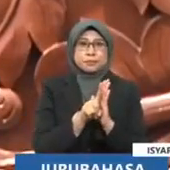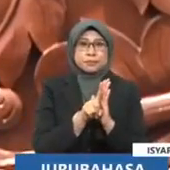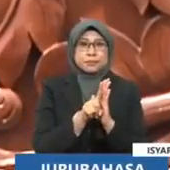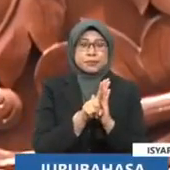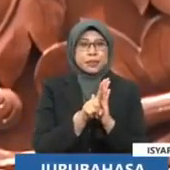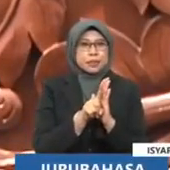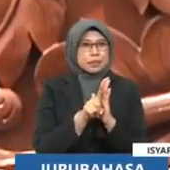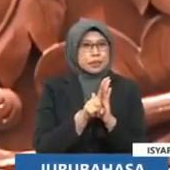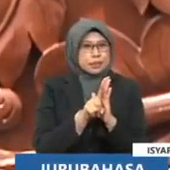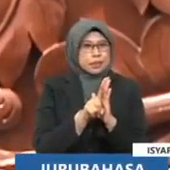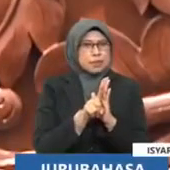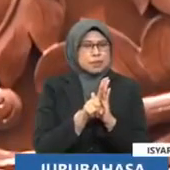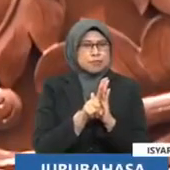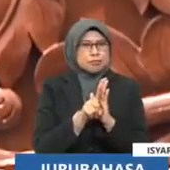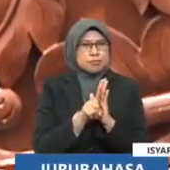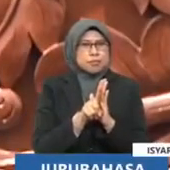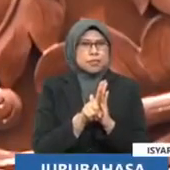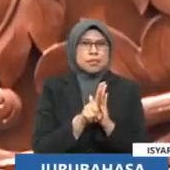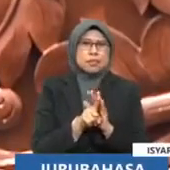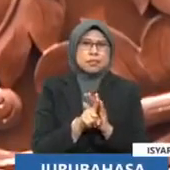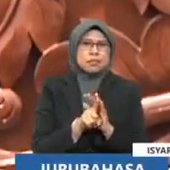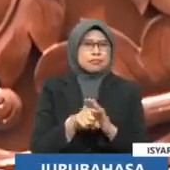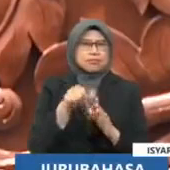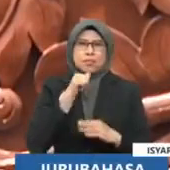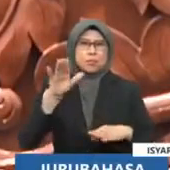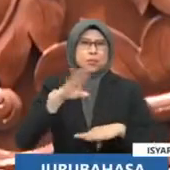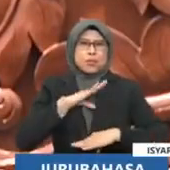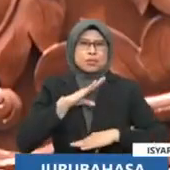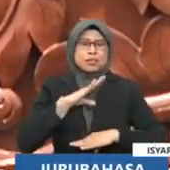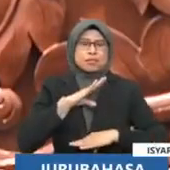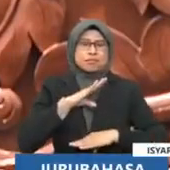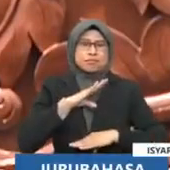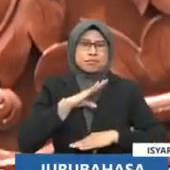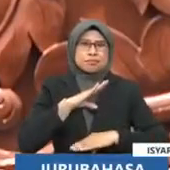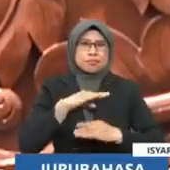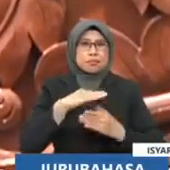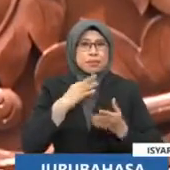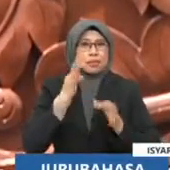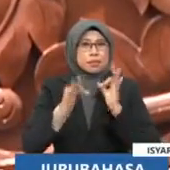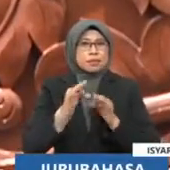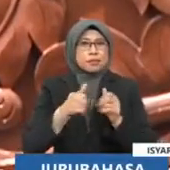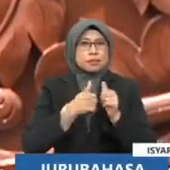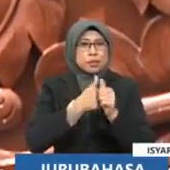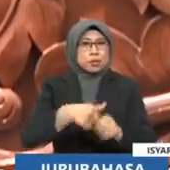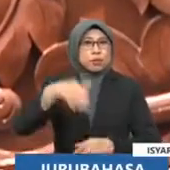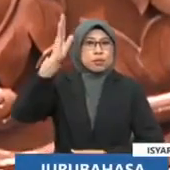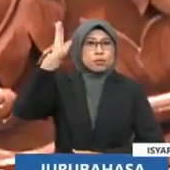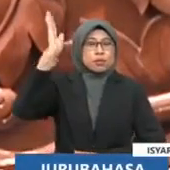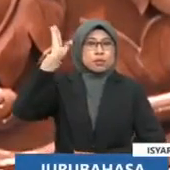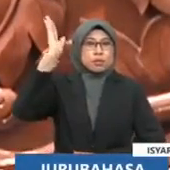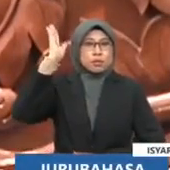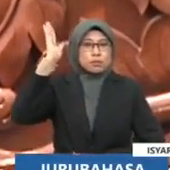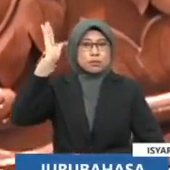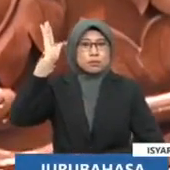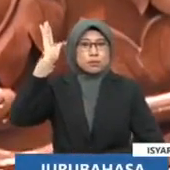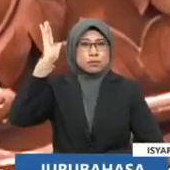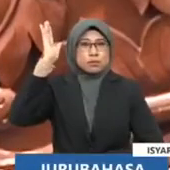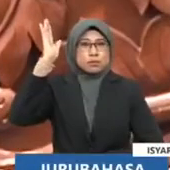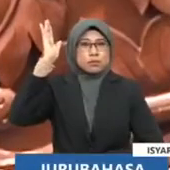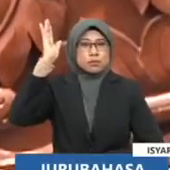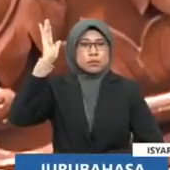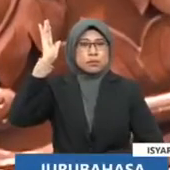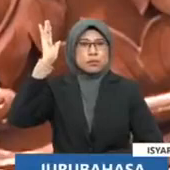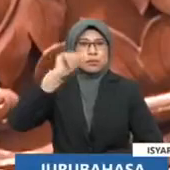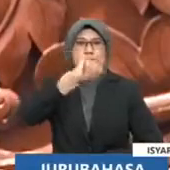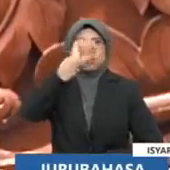Oh Inilah satu pekaro yang amat tidak memuaskan hati kalau kita mengikut convention di House of comment